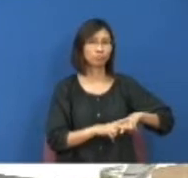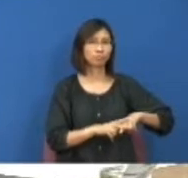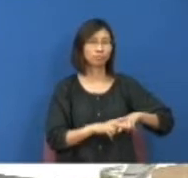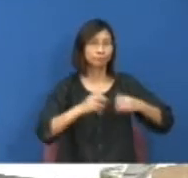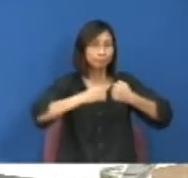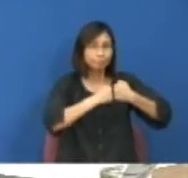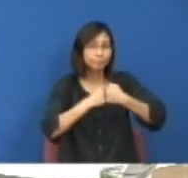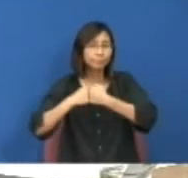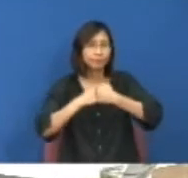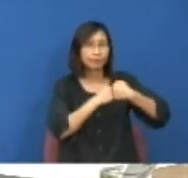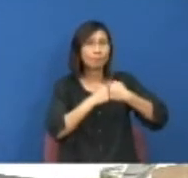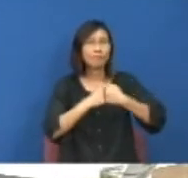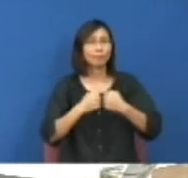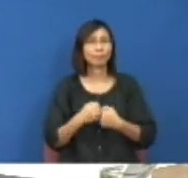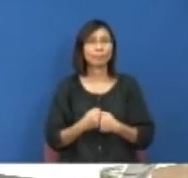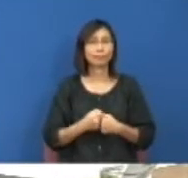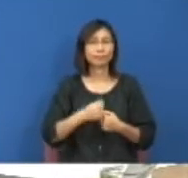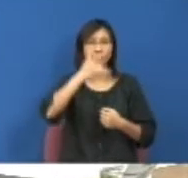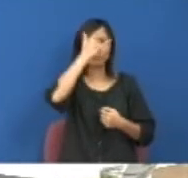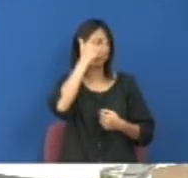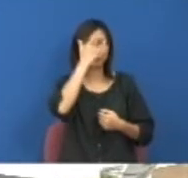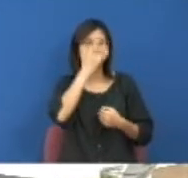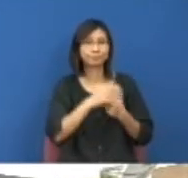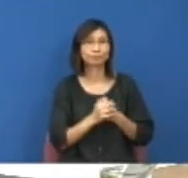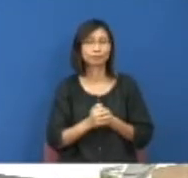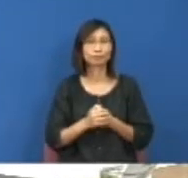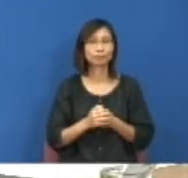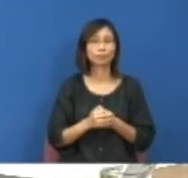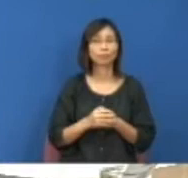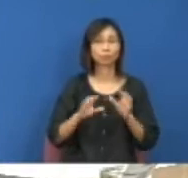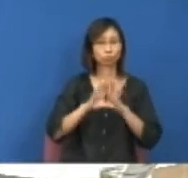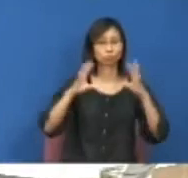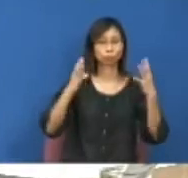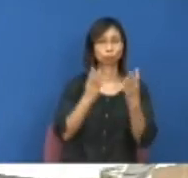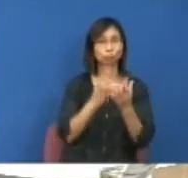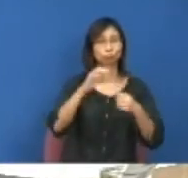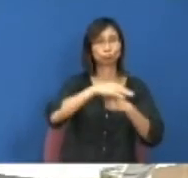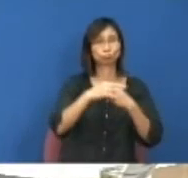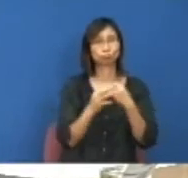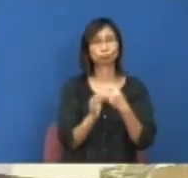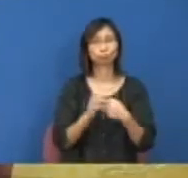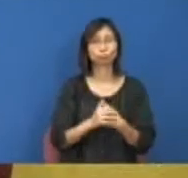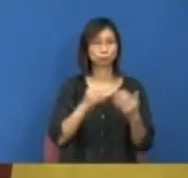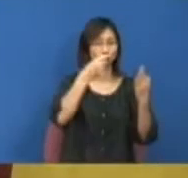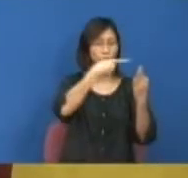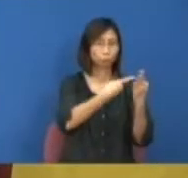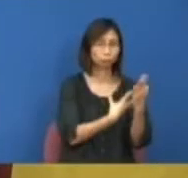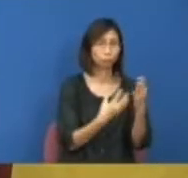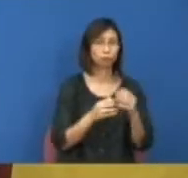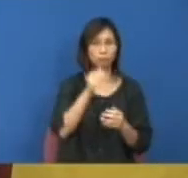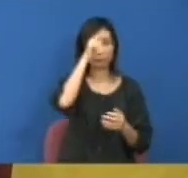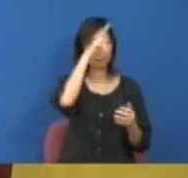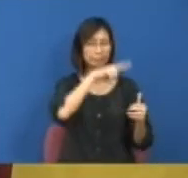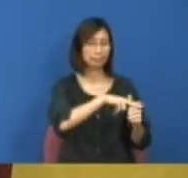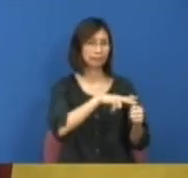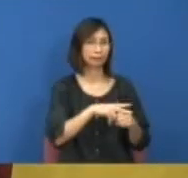鬥爭，同埋係衝擊緊呢個嗰陣時德國嘅即係魏瑪共和國嘅成個政治體制。 好，咁喺呢一度其實即係理